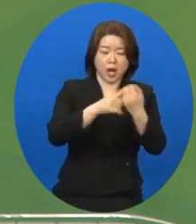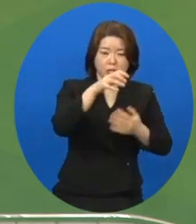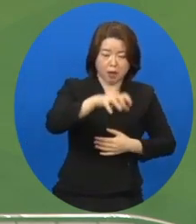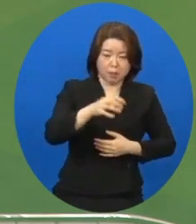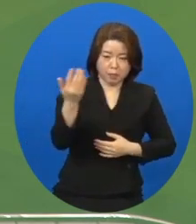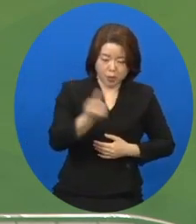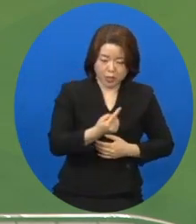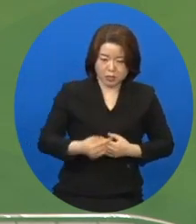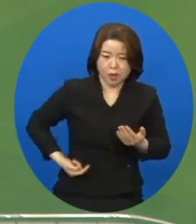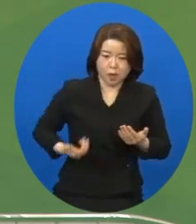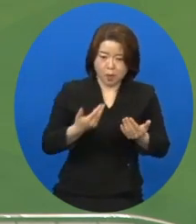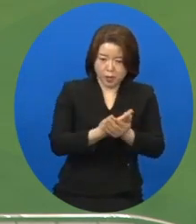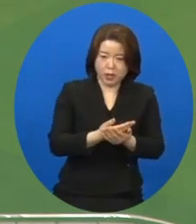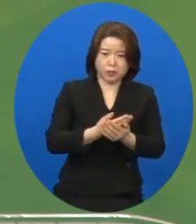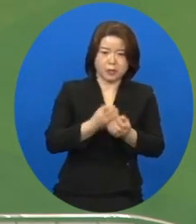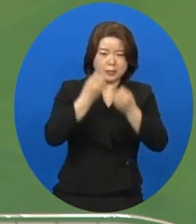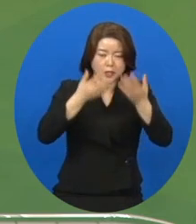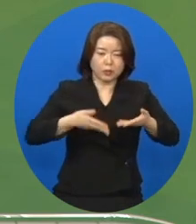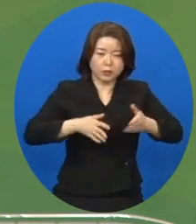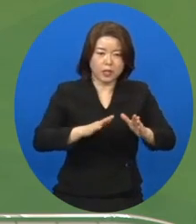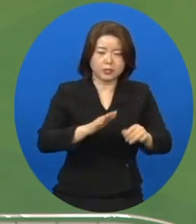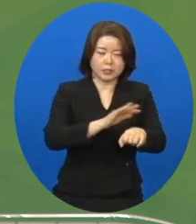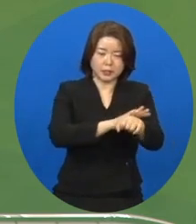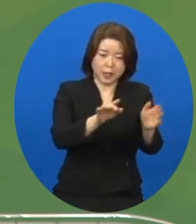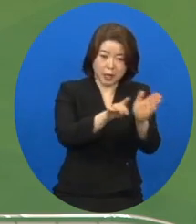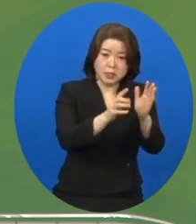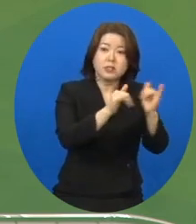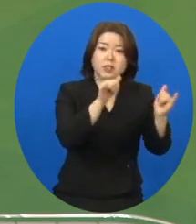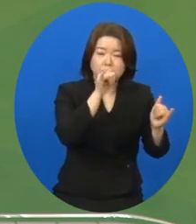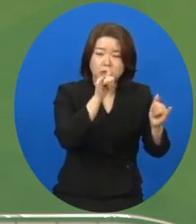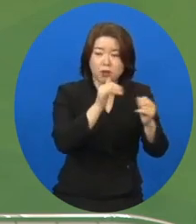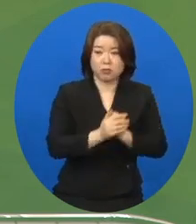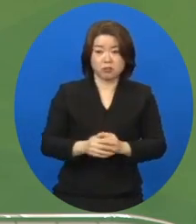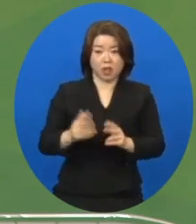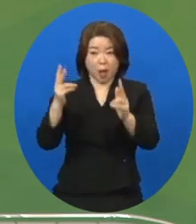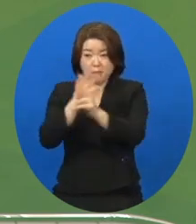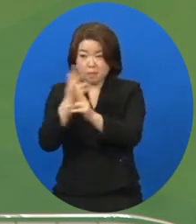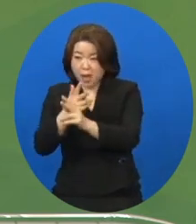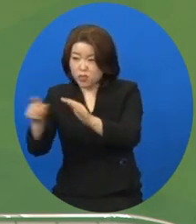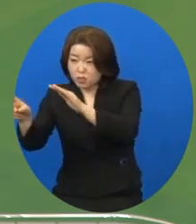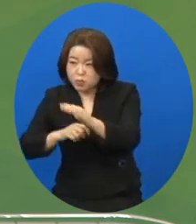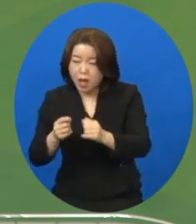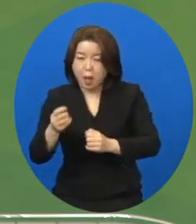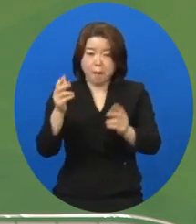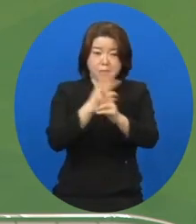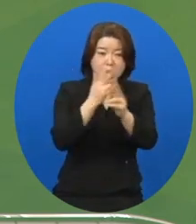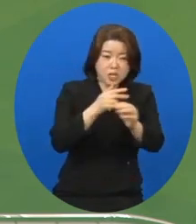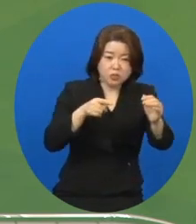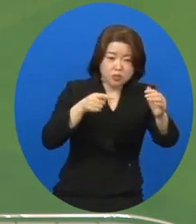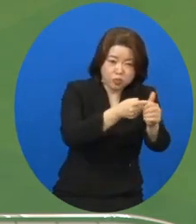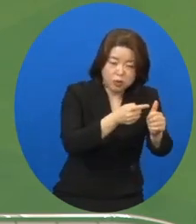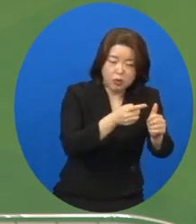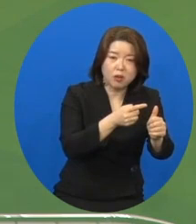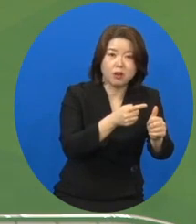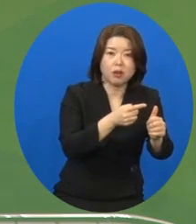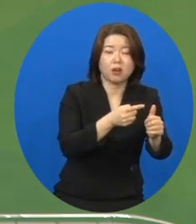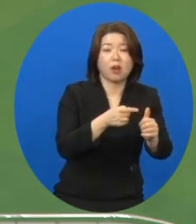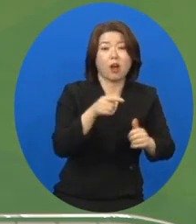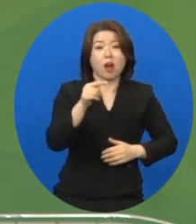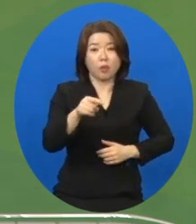사람도 있지요. 근데 매주 강도면 좀 곤란하죠. 아, 매주 사람 죽이고 매주 강도지다고